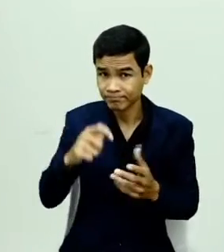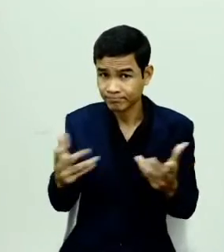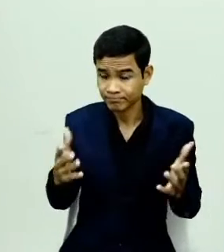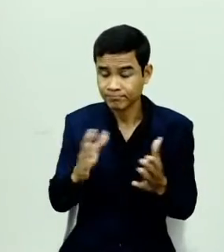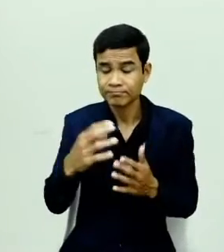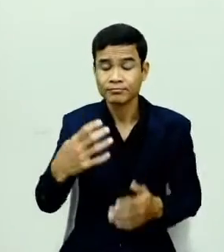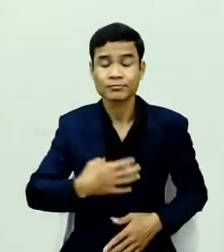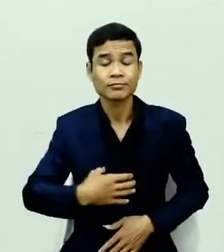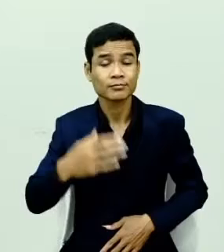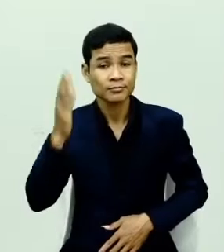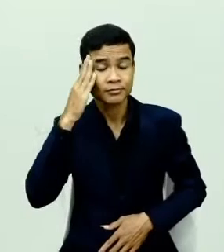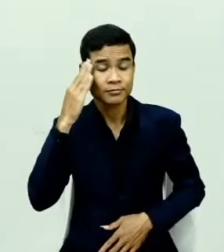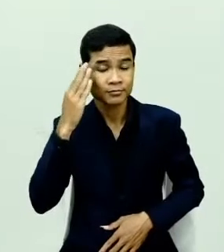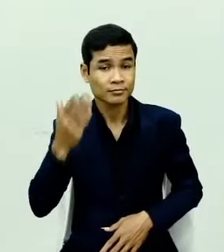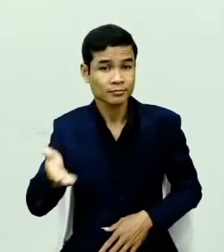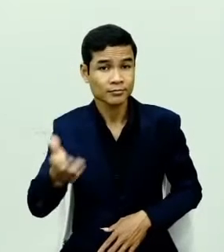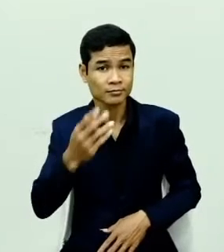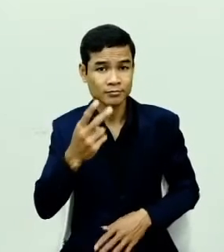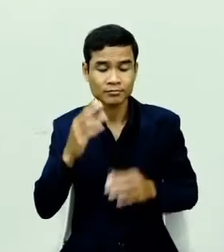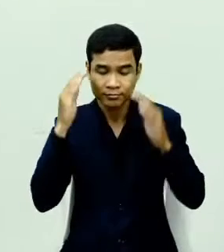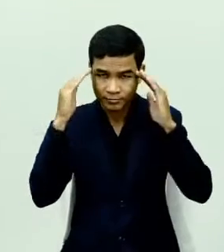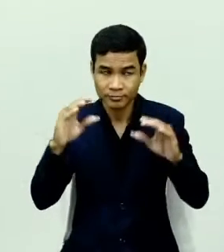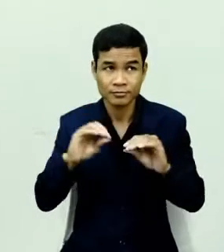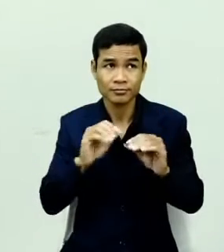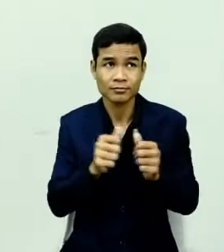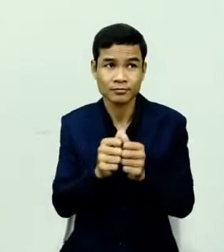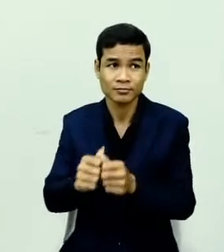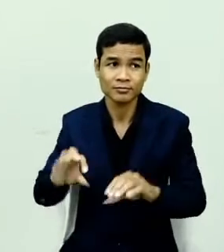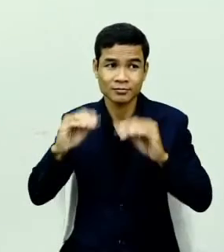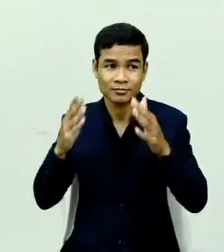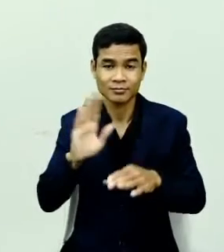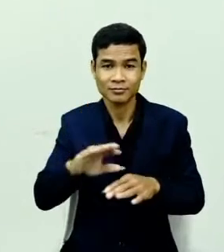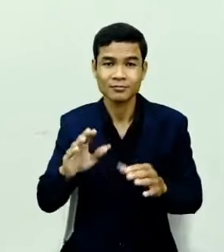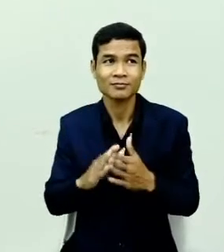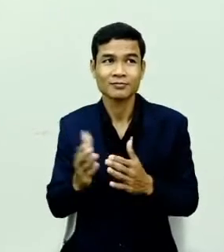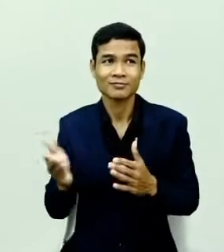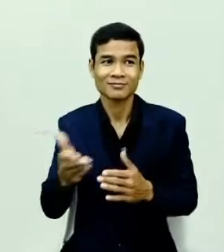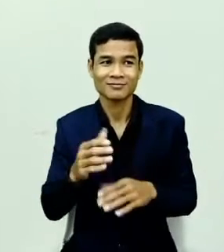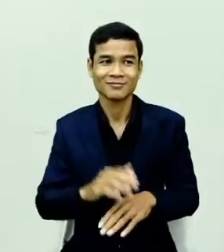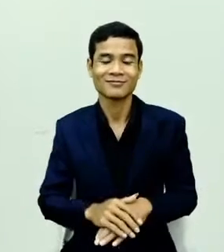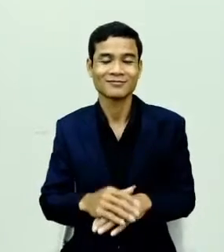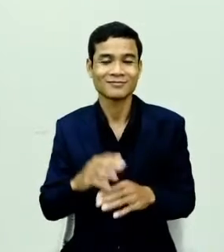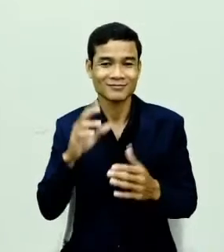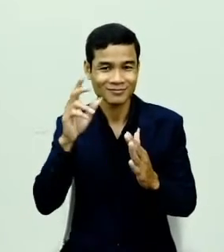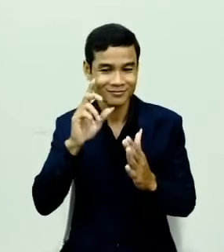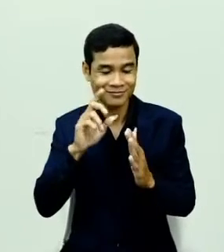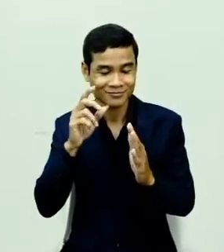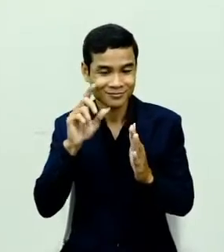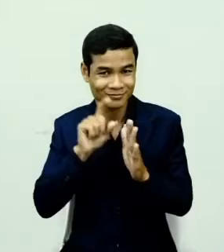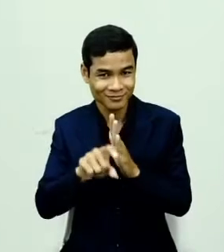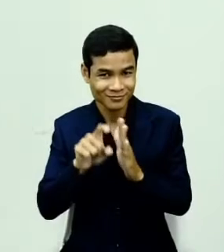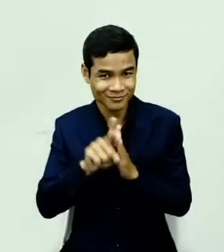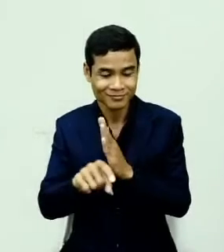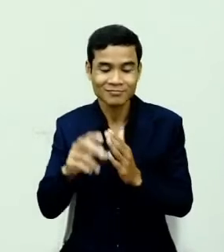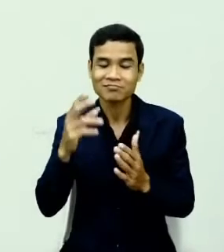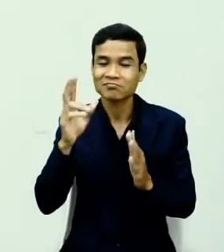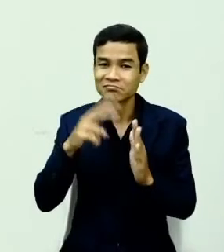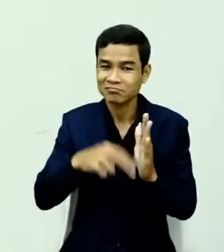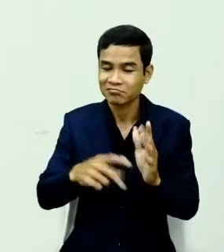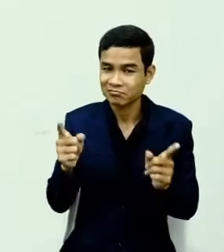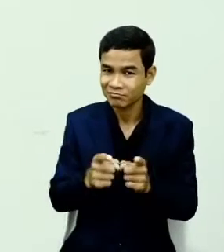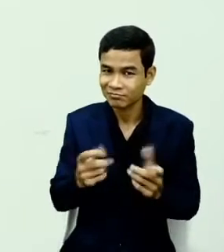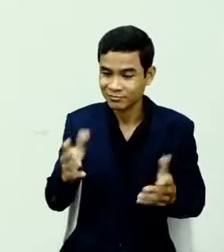តោះកូនកូនទាំងអស់គ្នាចូលរួមតាមដានជាមួយអ្នកគ្រូតើចំណងជើងនៃអត្ថបទខ្លីរបស់យើងយ៉ាងណាដែរណា